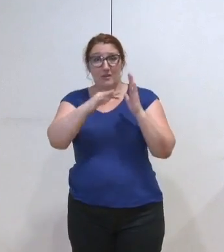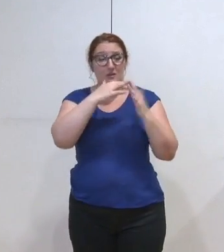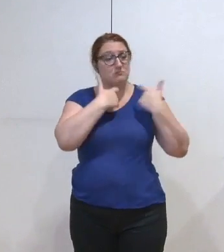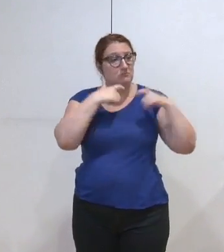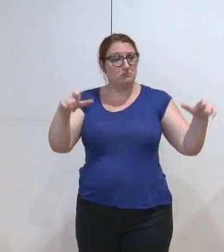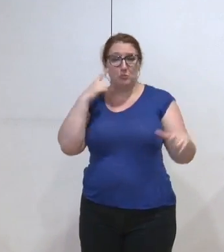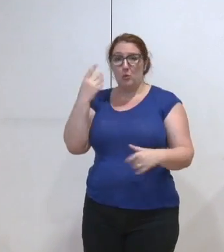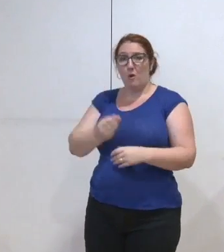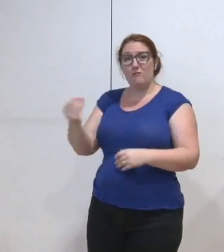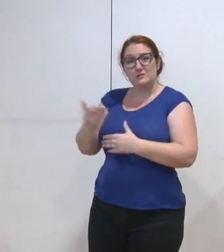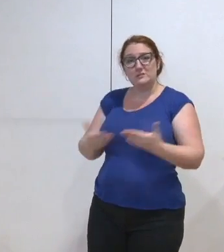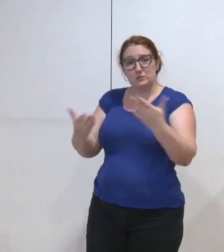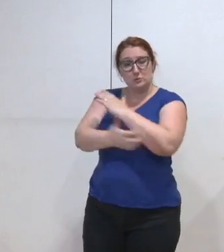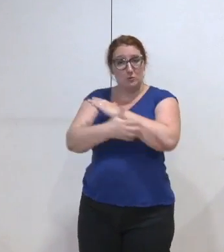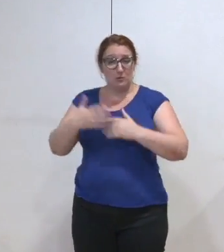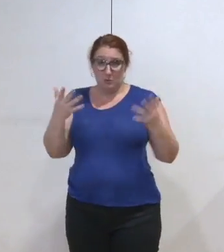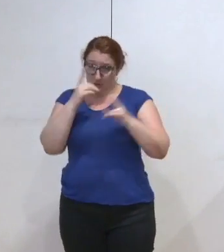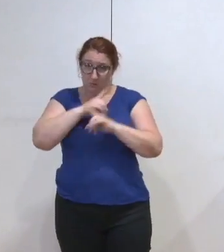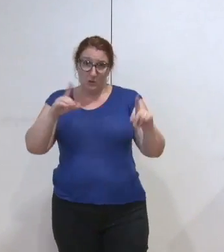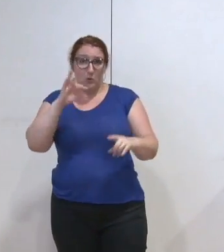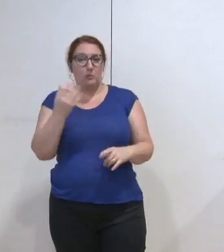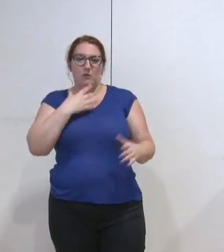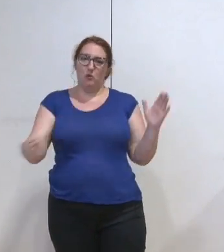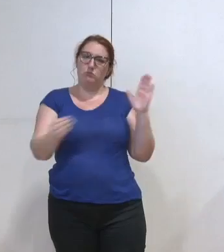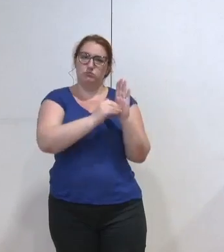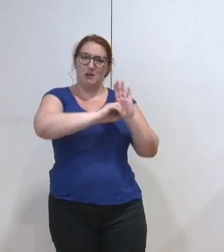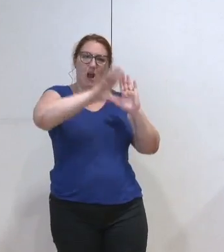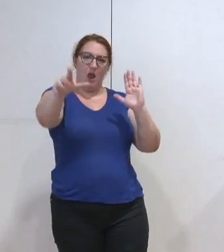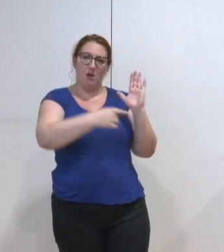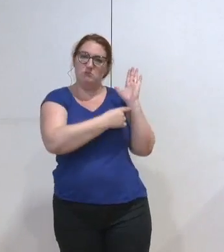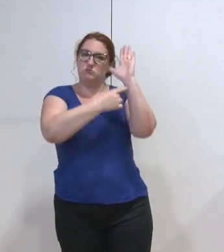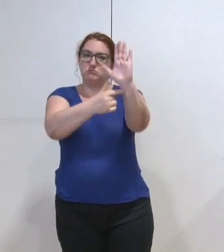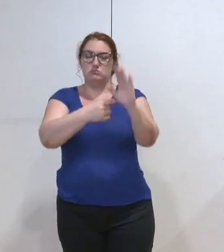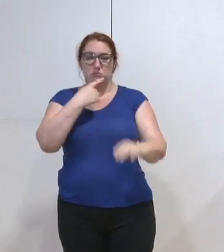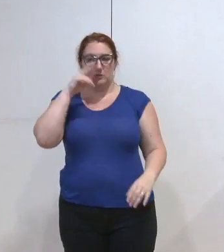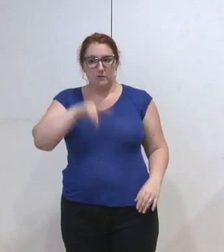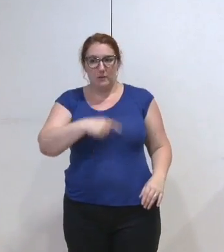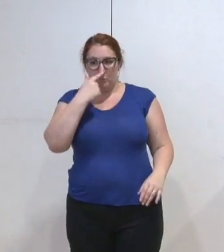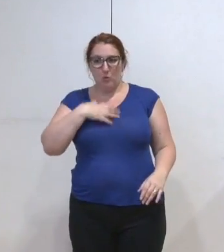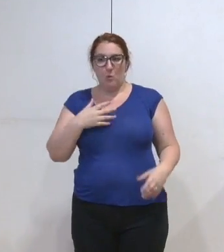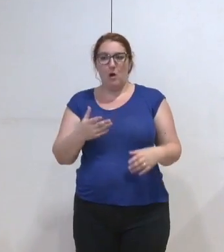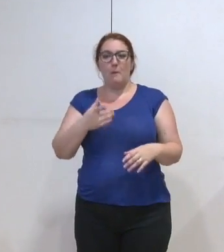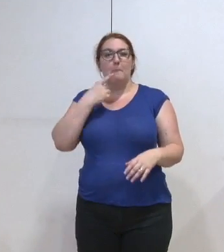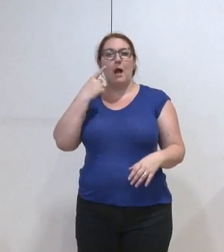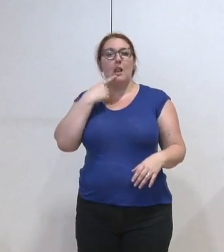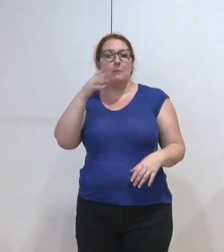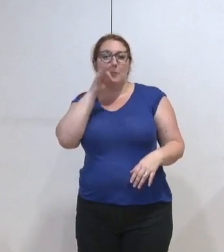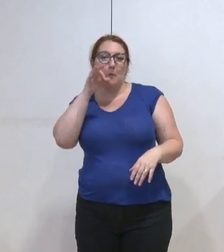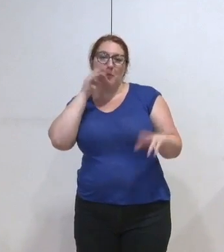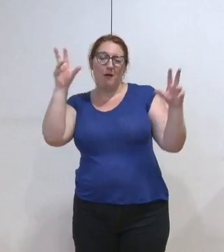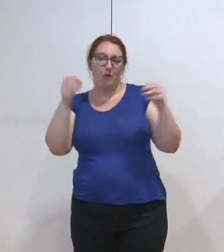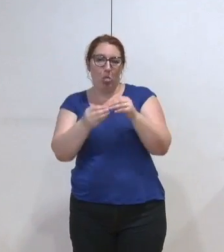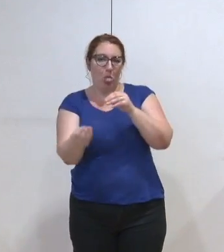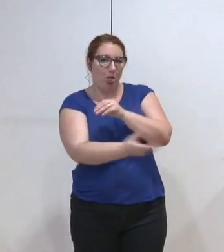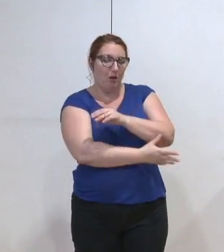pauvreté on peut être en désaccord mais dans ces cas-là il faut le dire et l'écrire et je trouve que cette façon de faire disparaître par les bonains sans un seul mot sans que ça